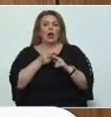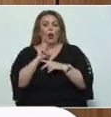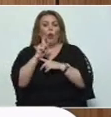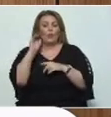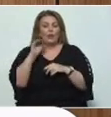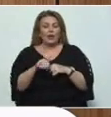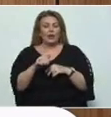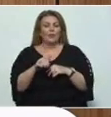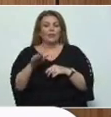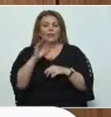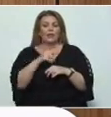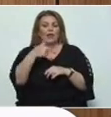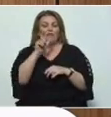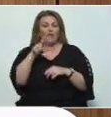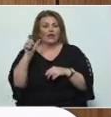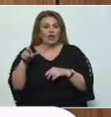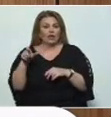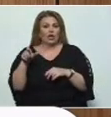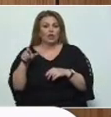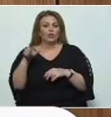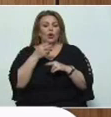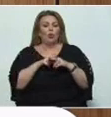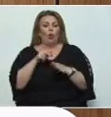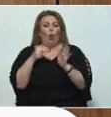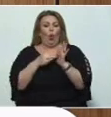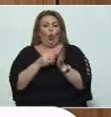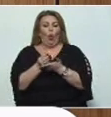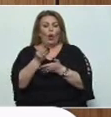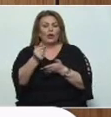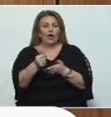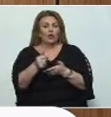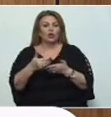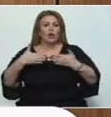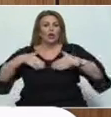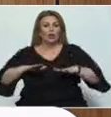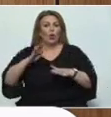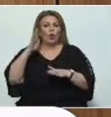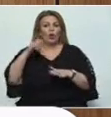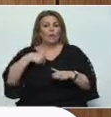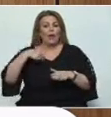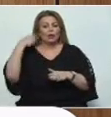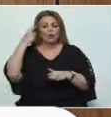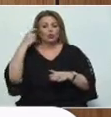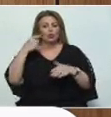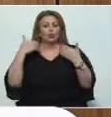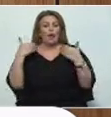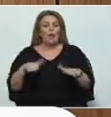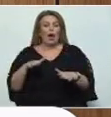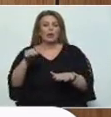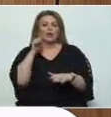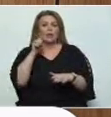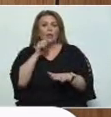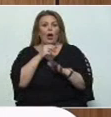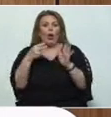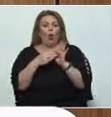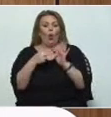11 minədək vətəndaşımıza bu ödənişlər həyata keçiriləcəkdir. Və mən düşünürəm ki, artıq sabaha onların